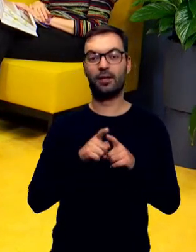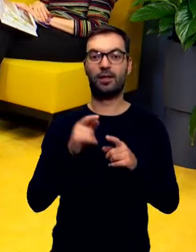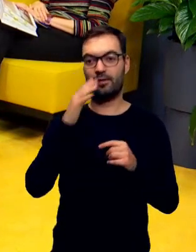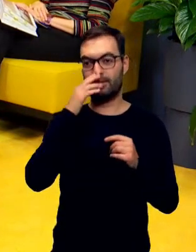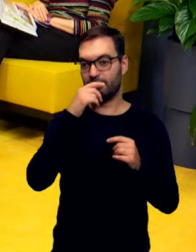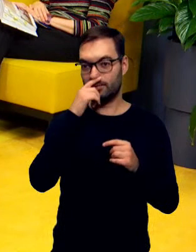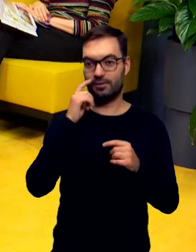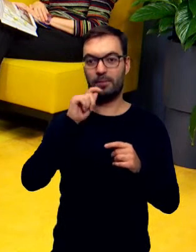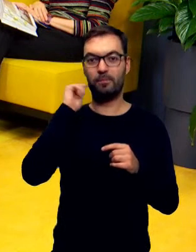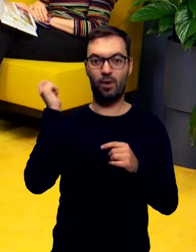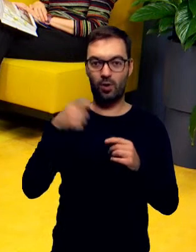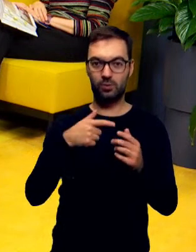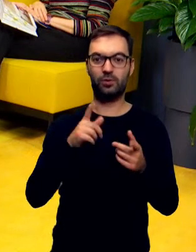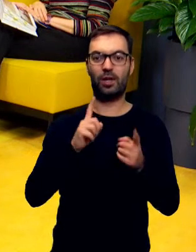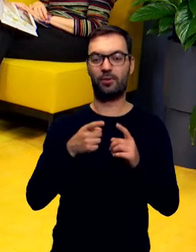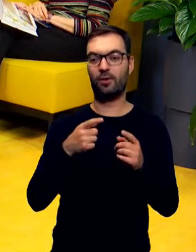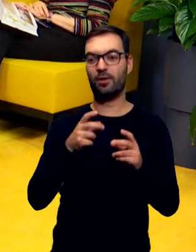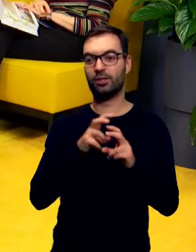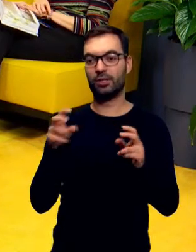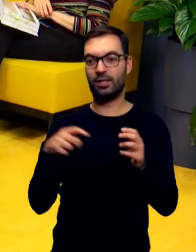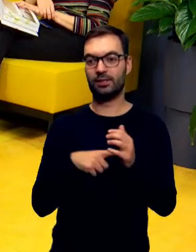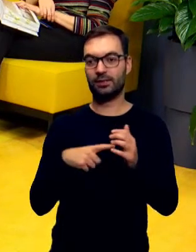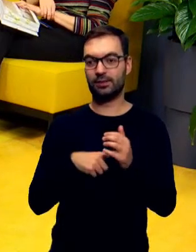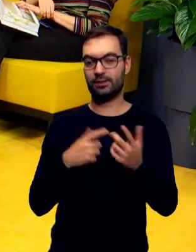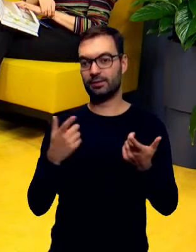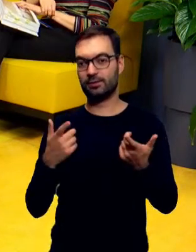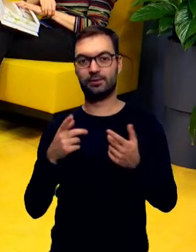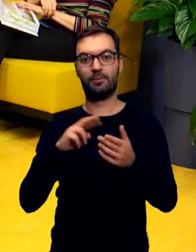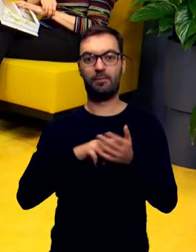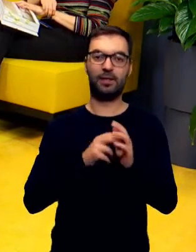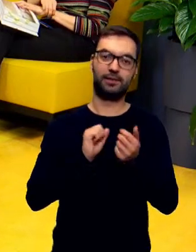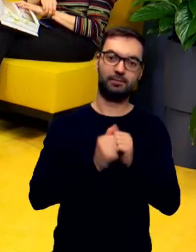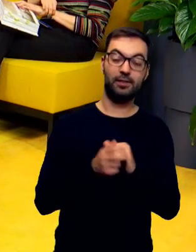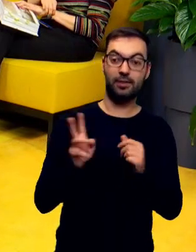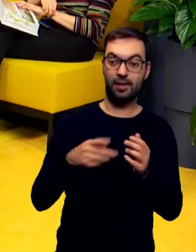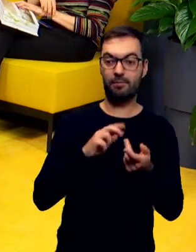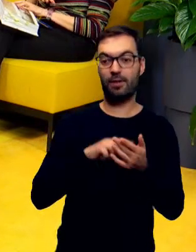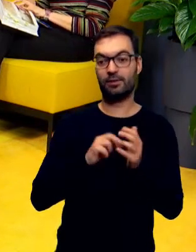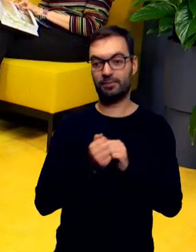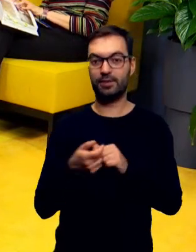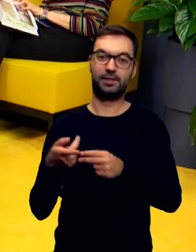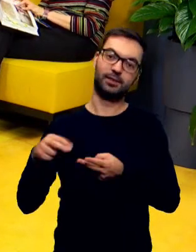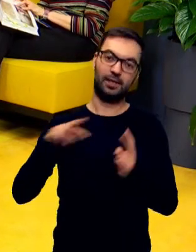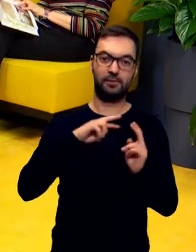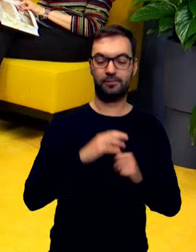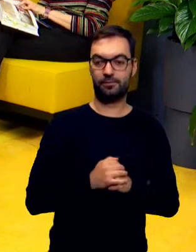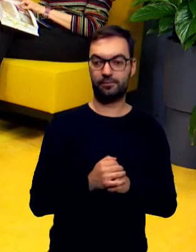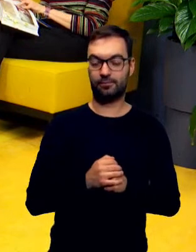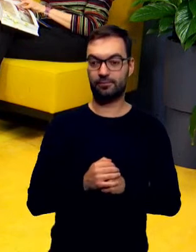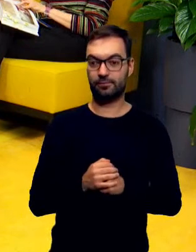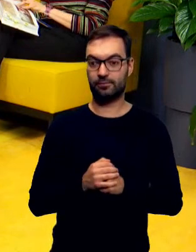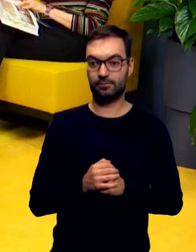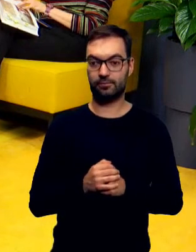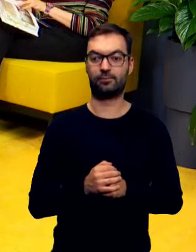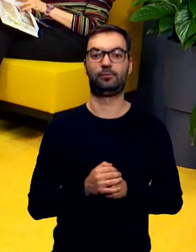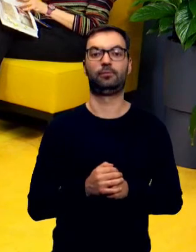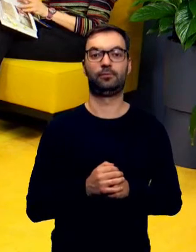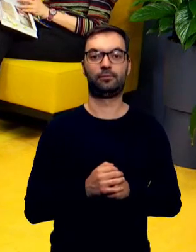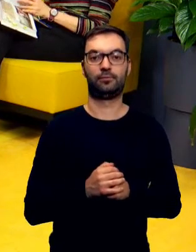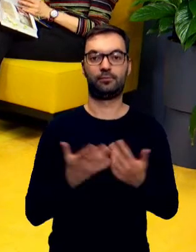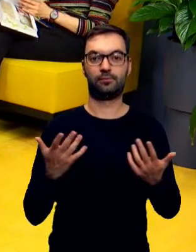przebieg wyprawy, tudzież moment, w którym należałoby te plany zmienić, zawrócić. To zdecydowanie. Natomiast